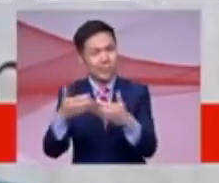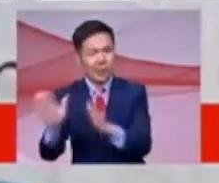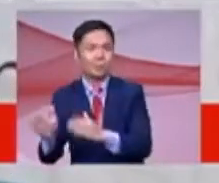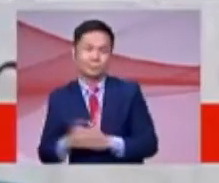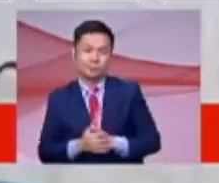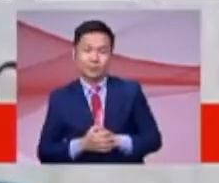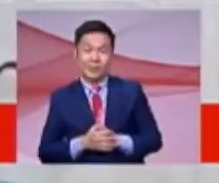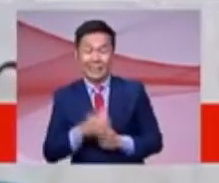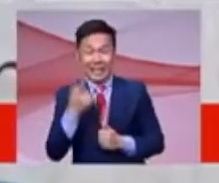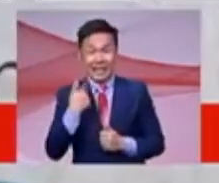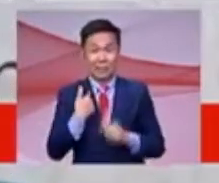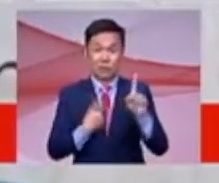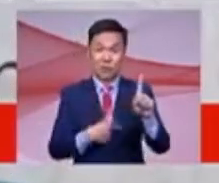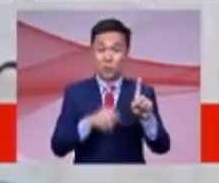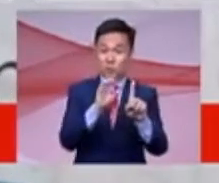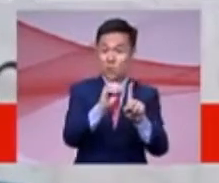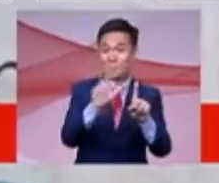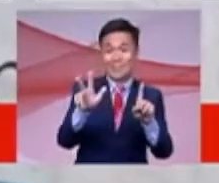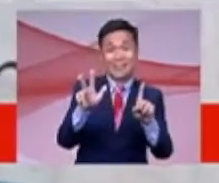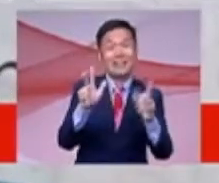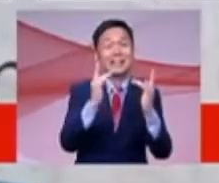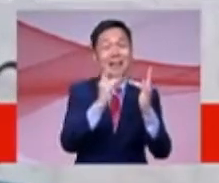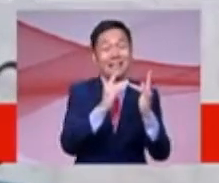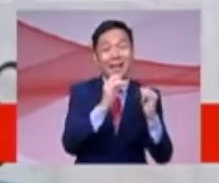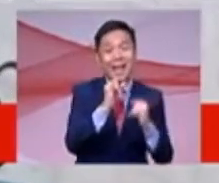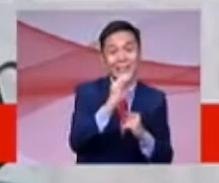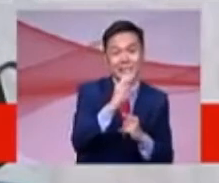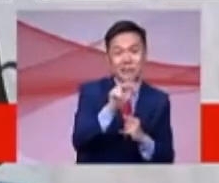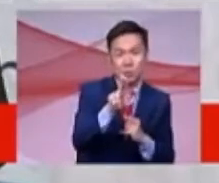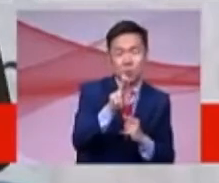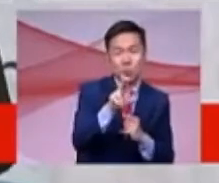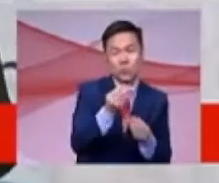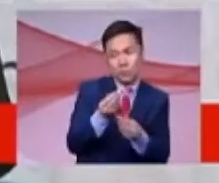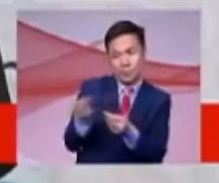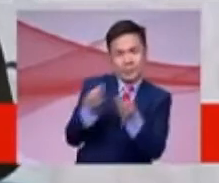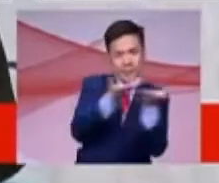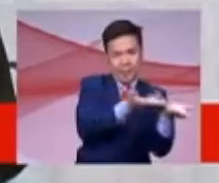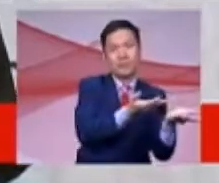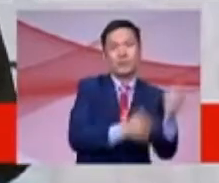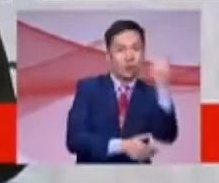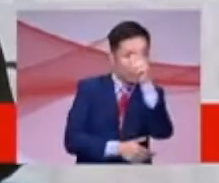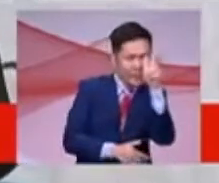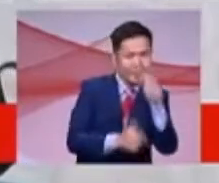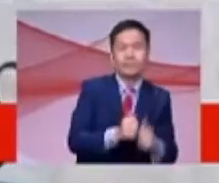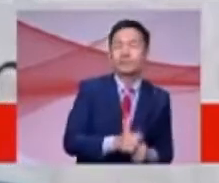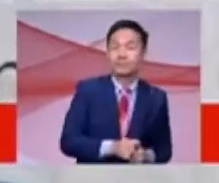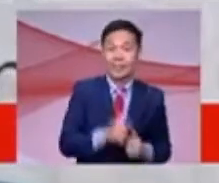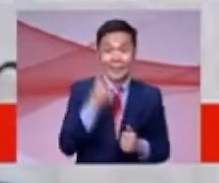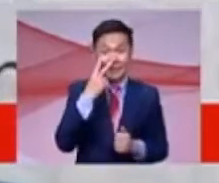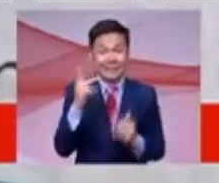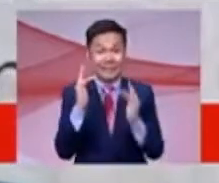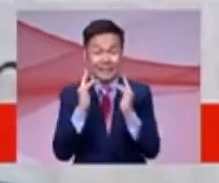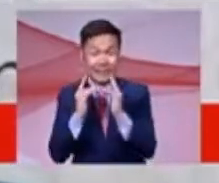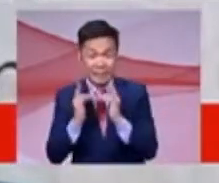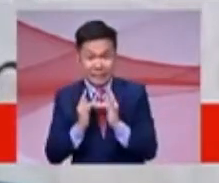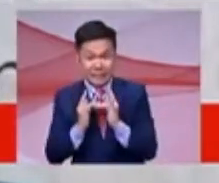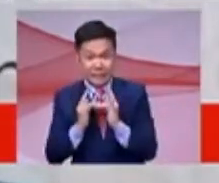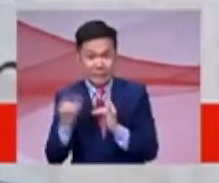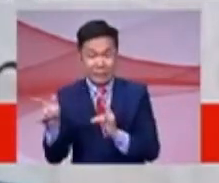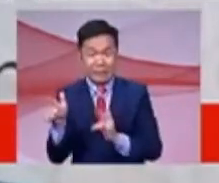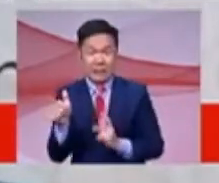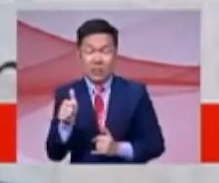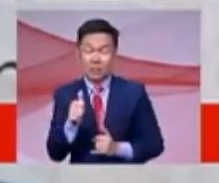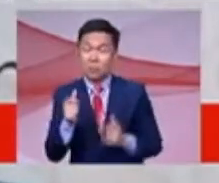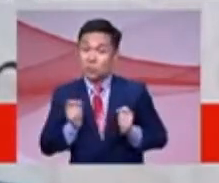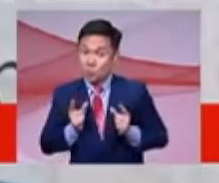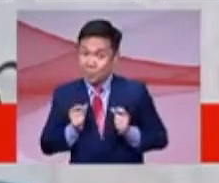menawarkan 103 katil ICU kepada kita. Dan kita lihat penggunaan katil, next slide, di hospital